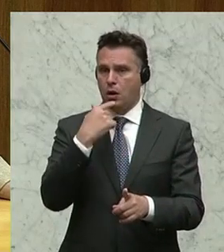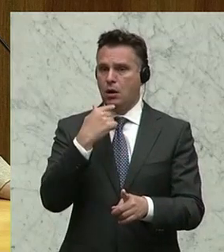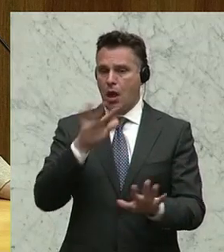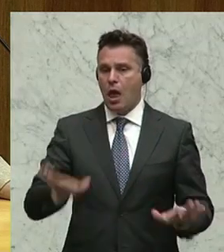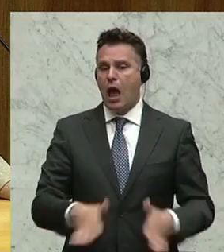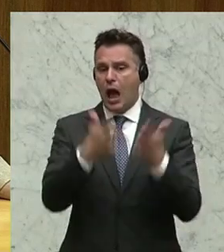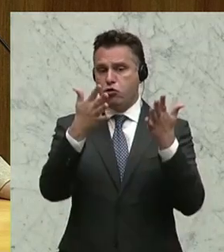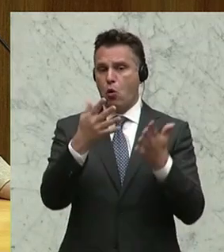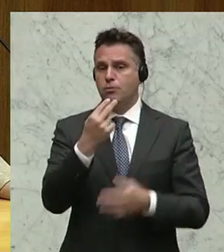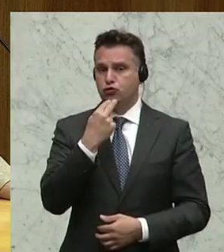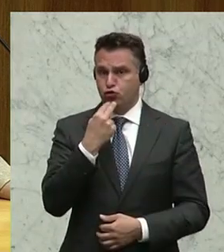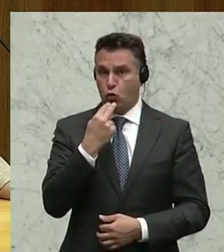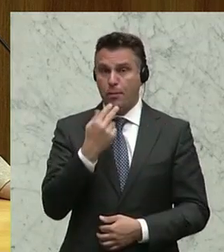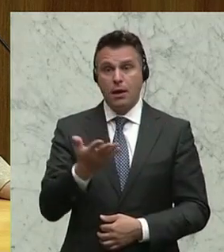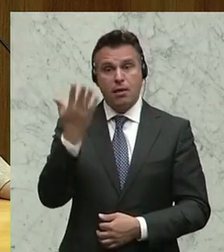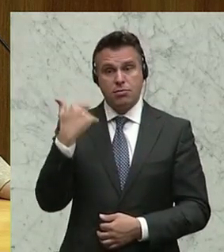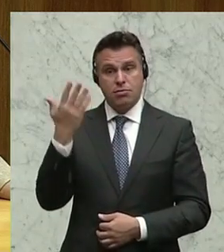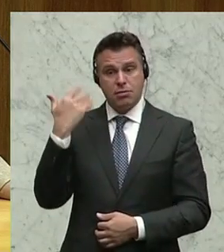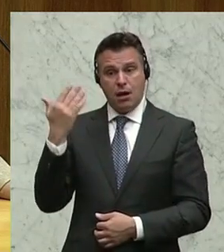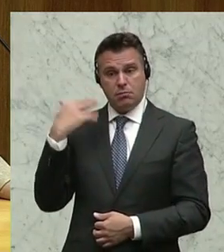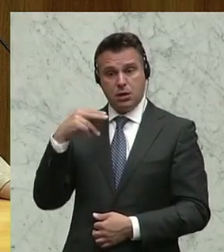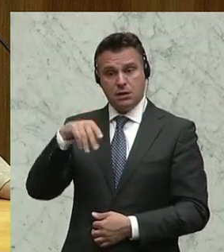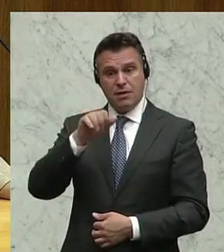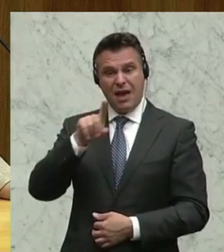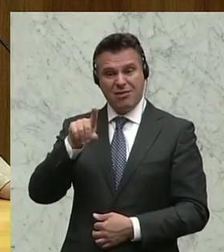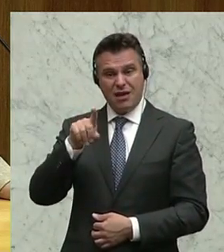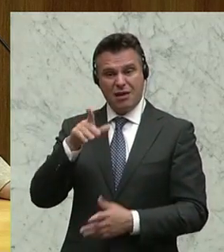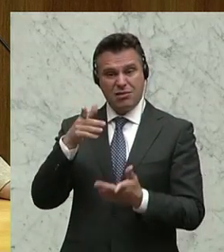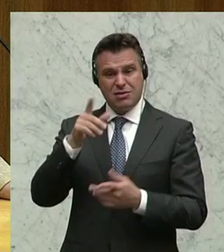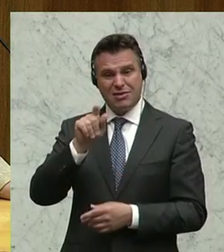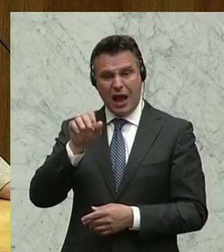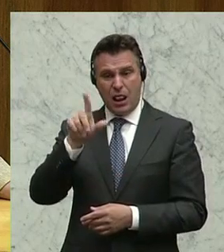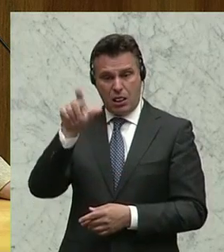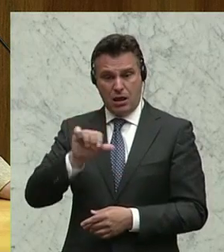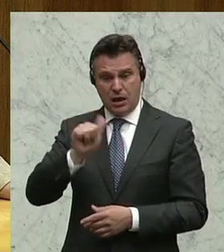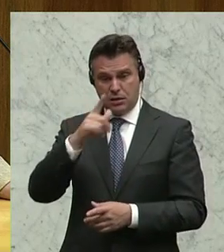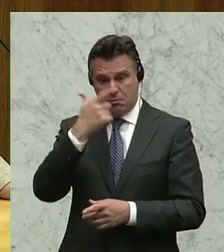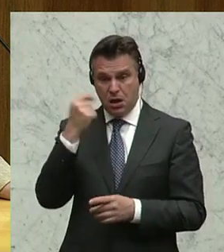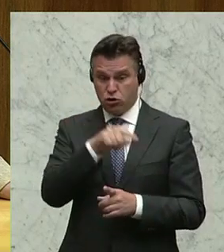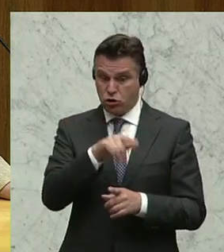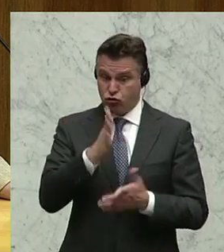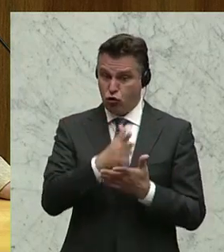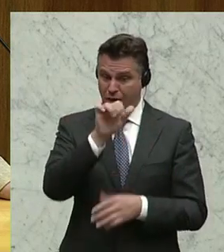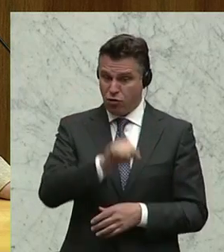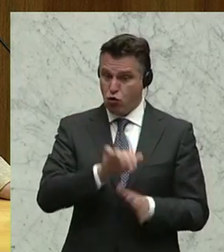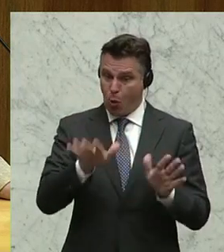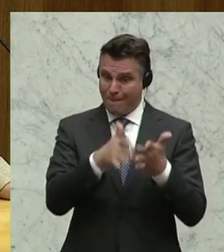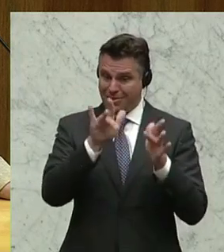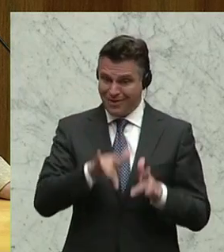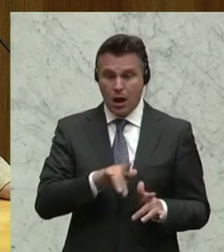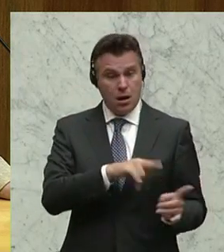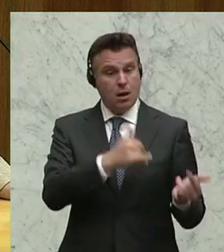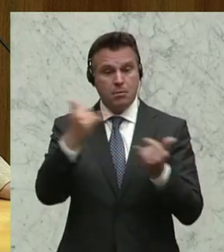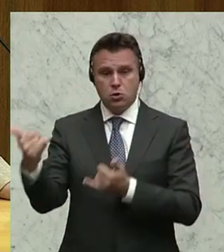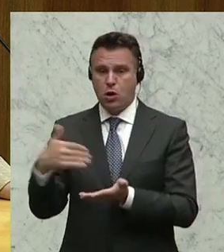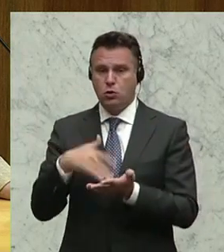die Neandertaler Atomkraftwerke, so müssten wir uns heute noch um deren Restmüll sorgen. Eine Freude hat mir auch